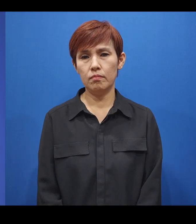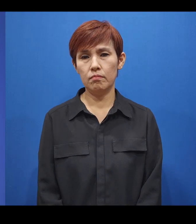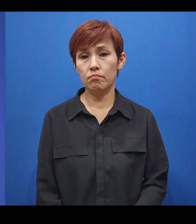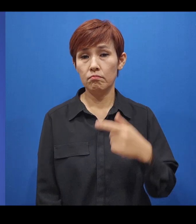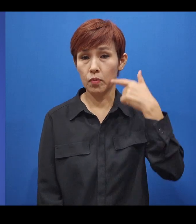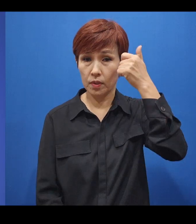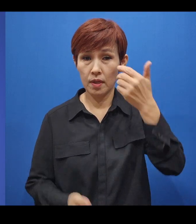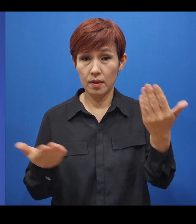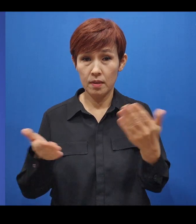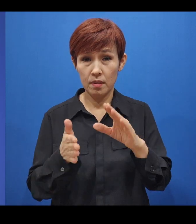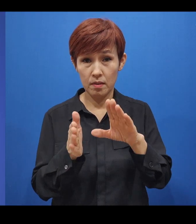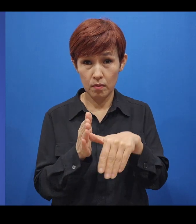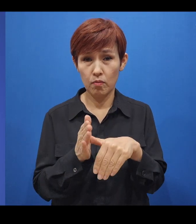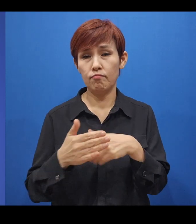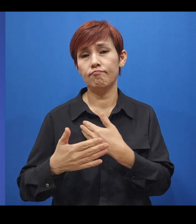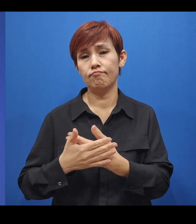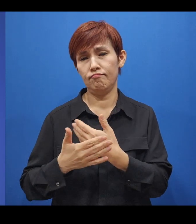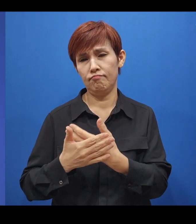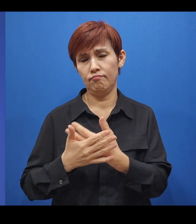목회를 하면서도 불안해요.